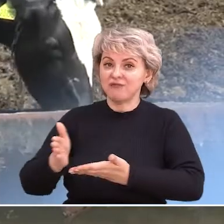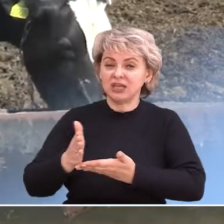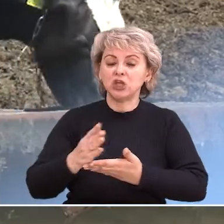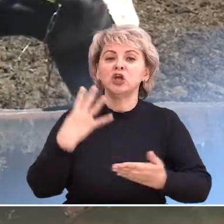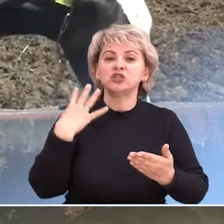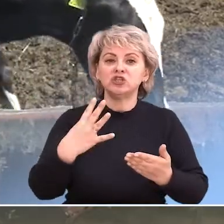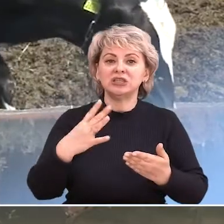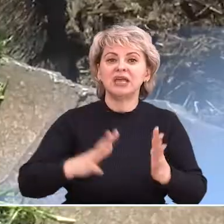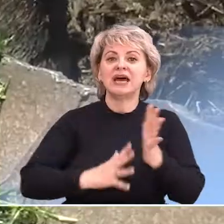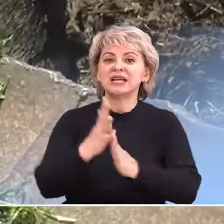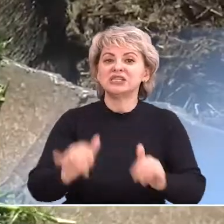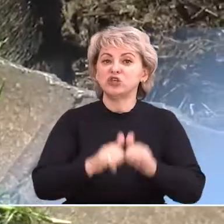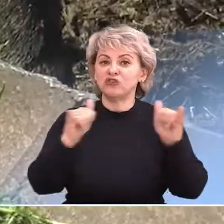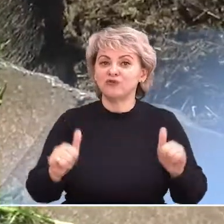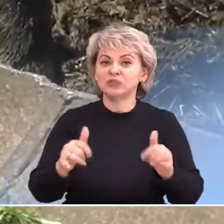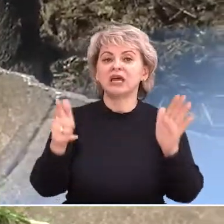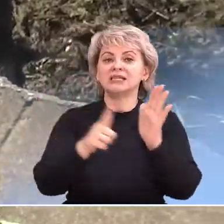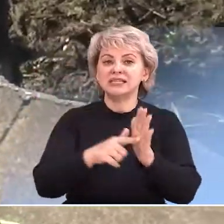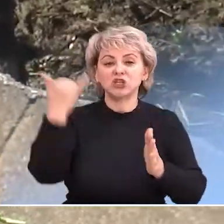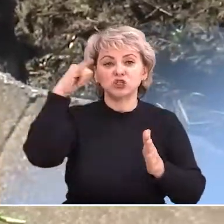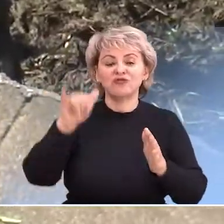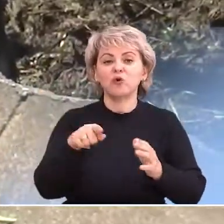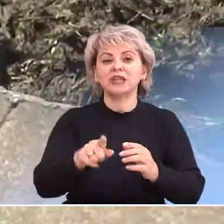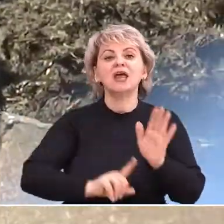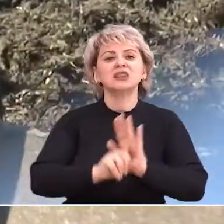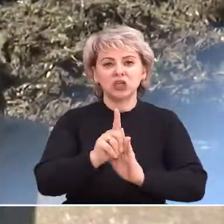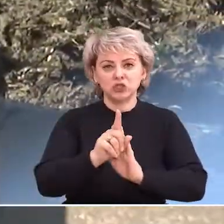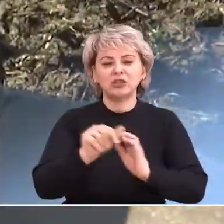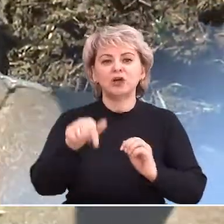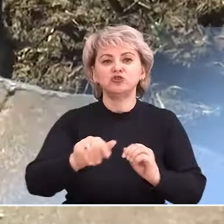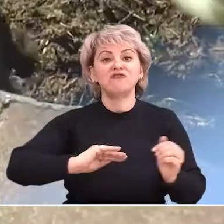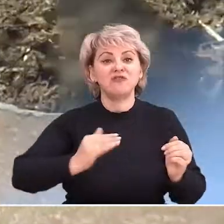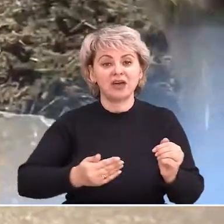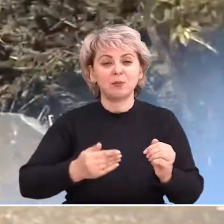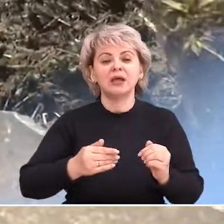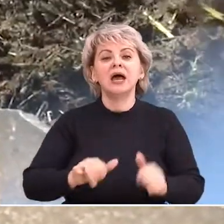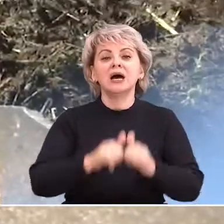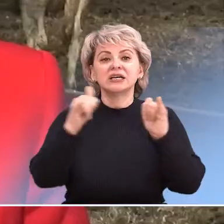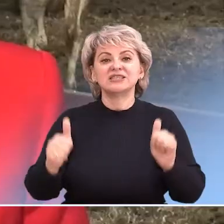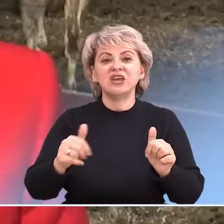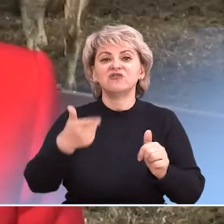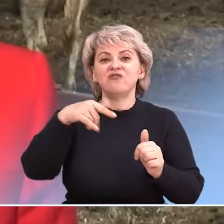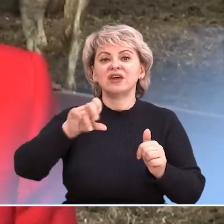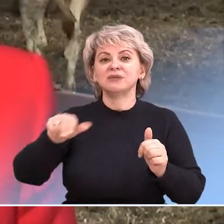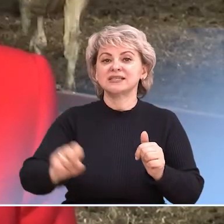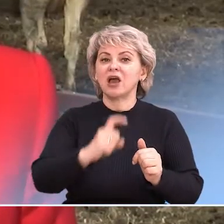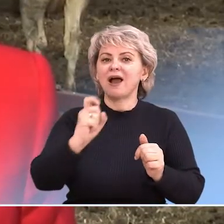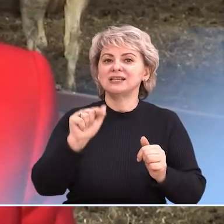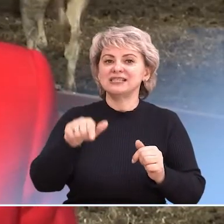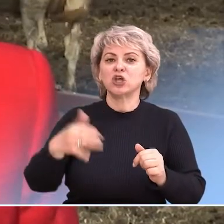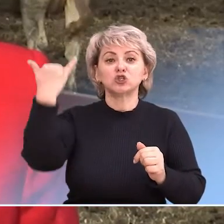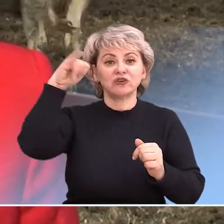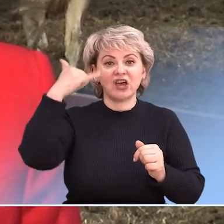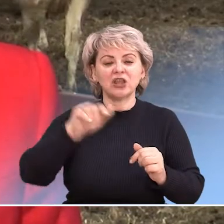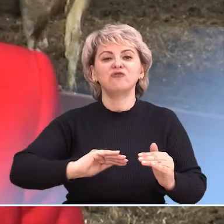молочного направления, 4 растениеводческие и 7 животноводческие начинающие фермы. Развитие фермерских хозяйств,